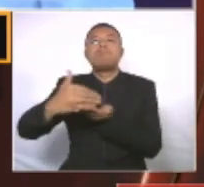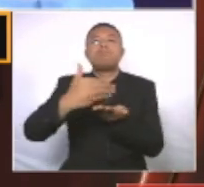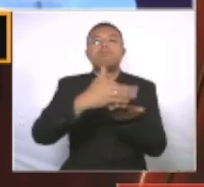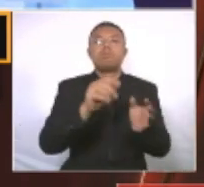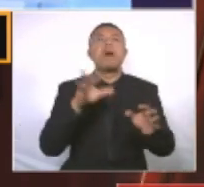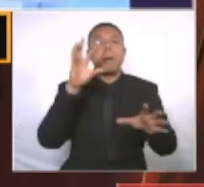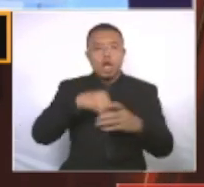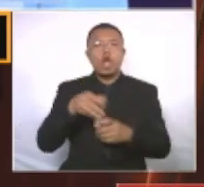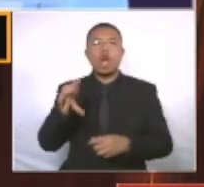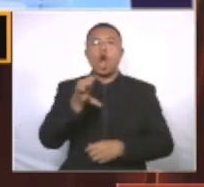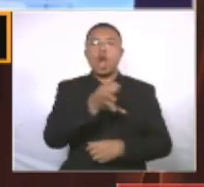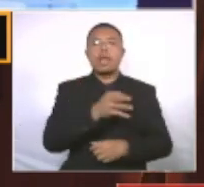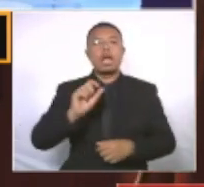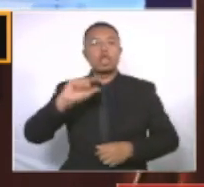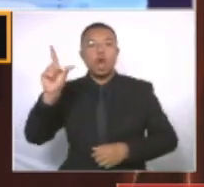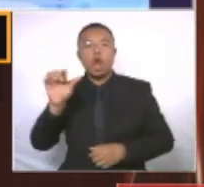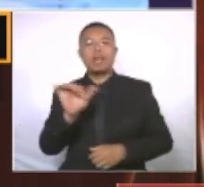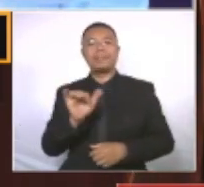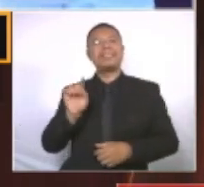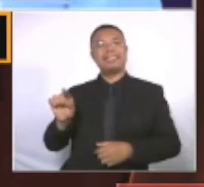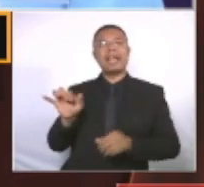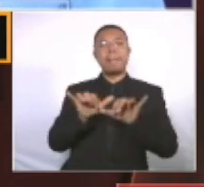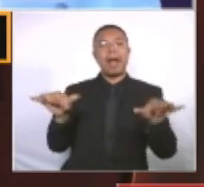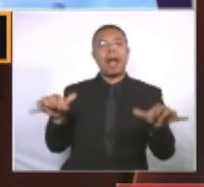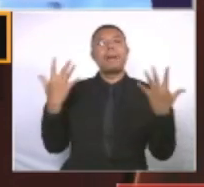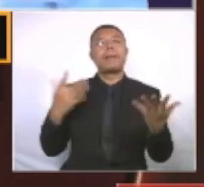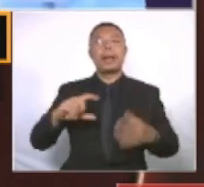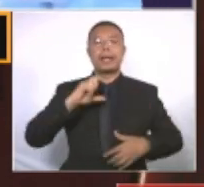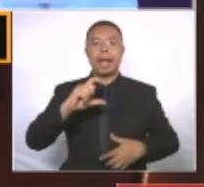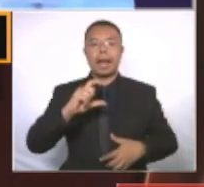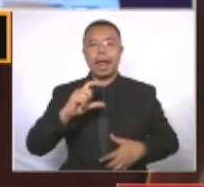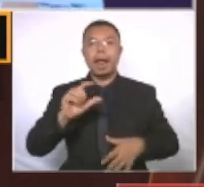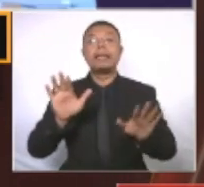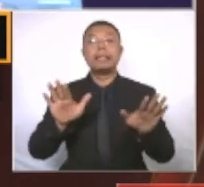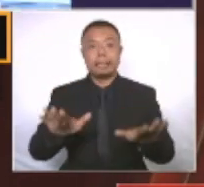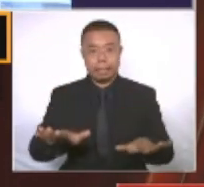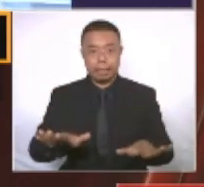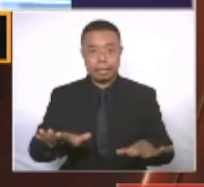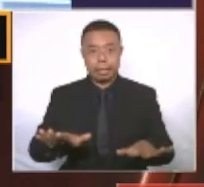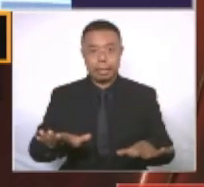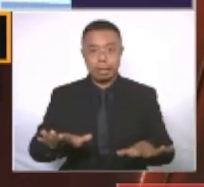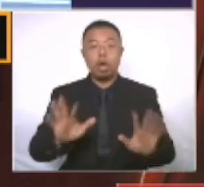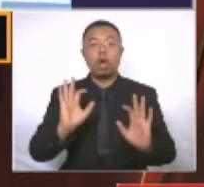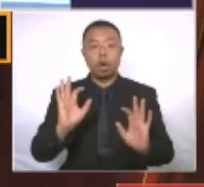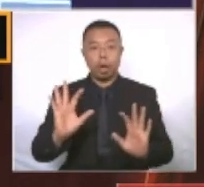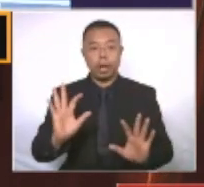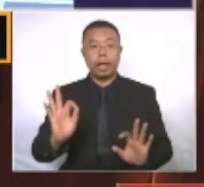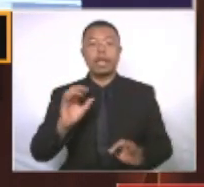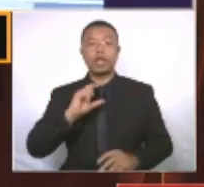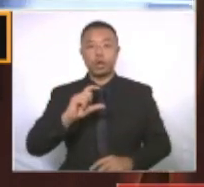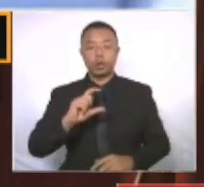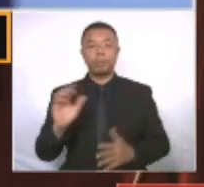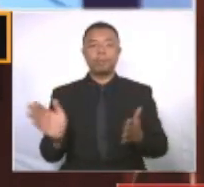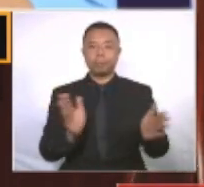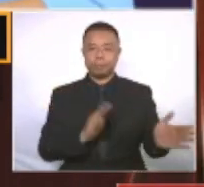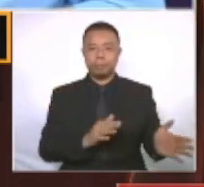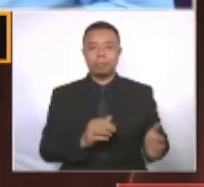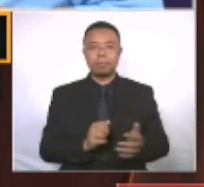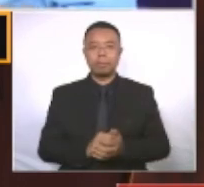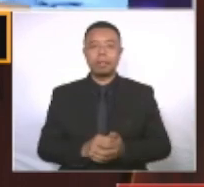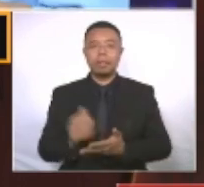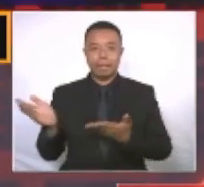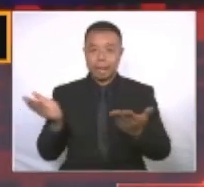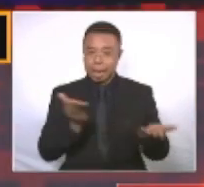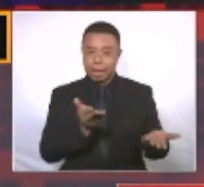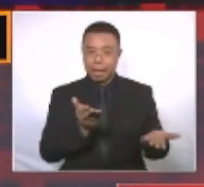dimasukkan di kota Solo. Bagaimana caranya ini? Tenang. Cukup? Cukup. Baik. Cukup.